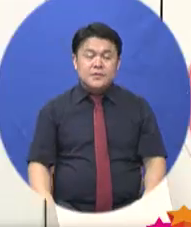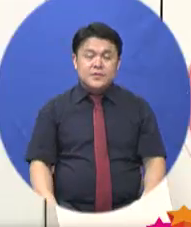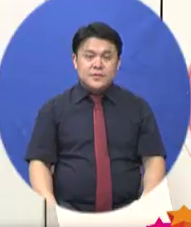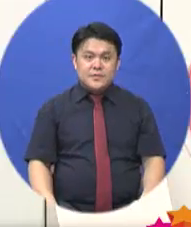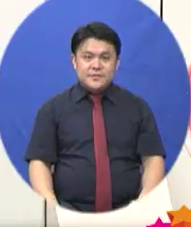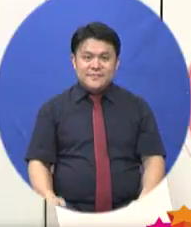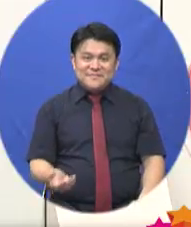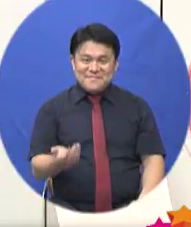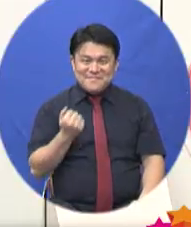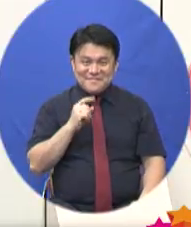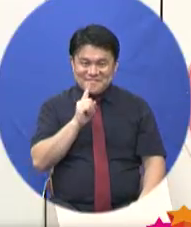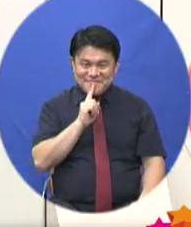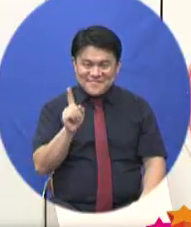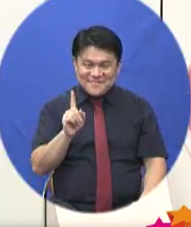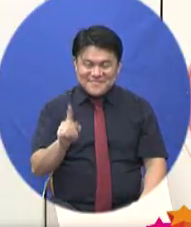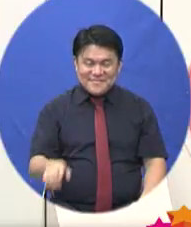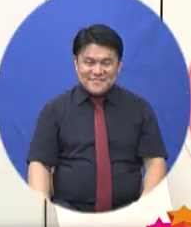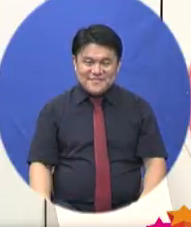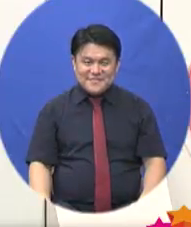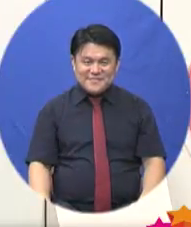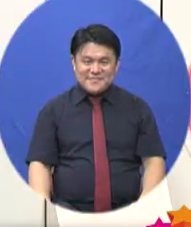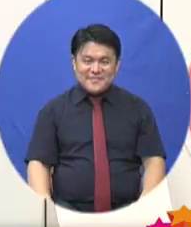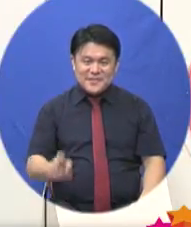그 좀 전에도 말씀하셨지만